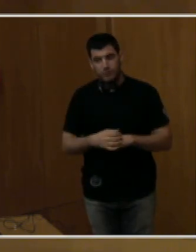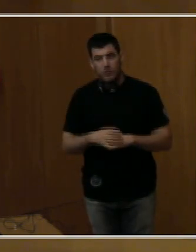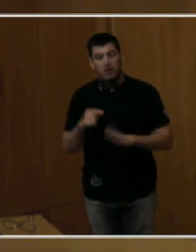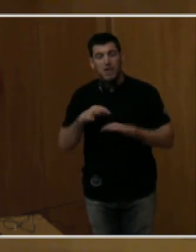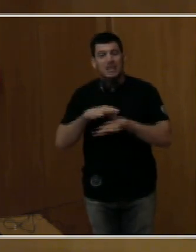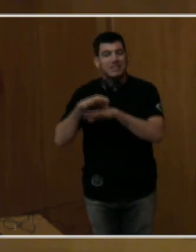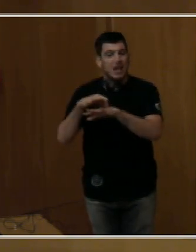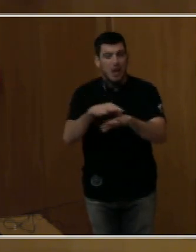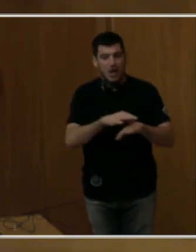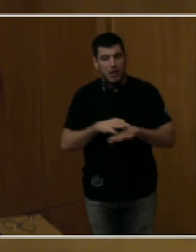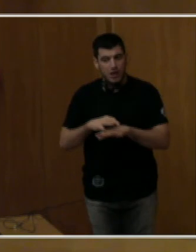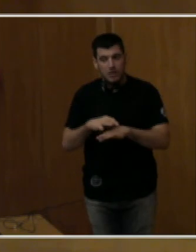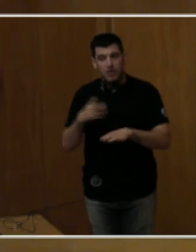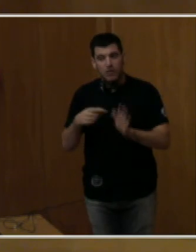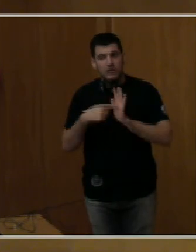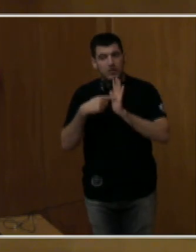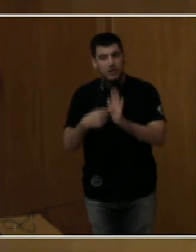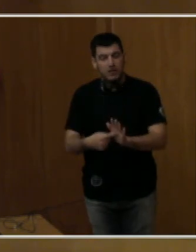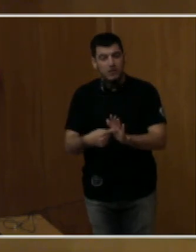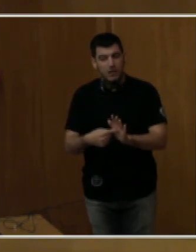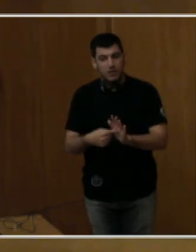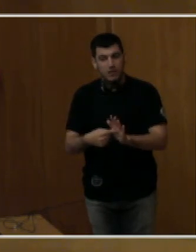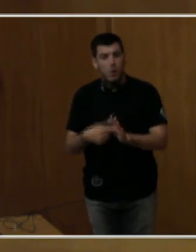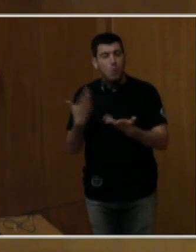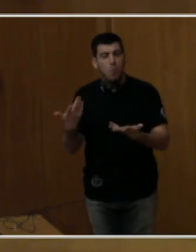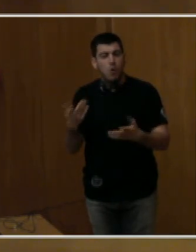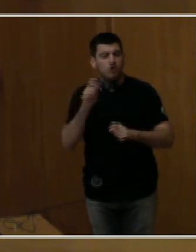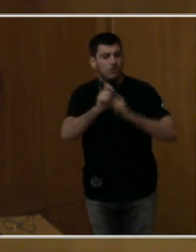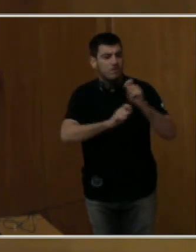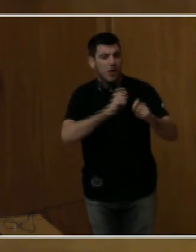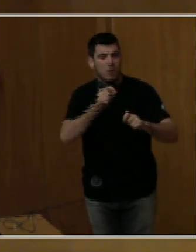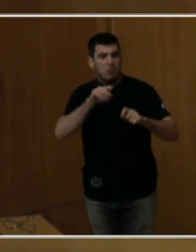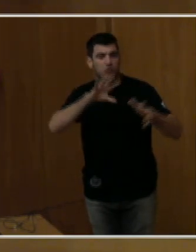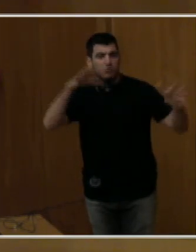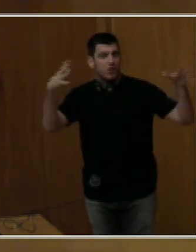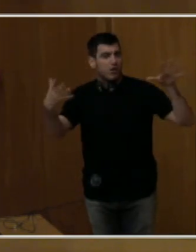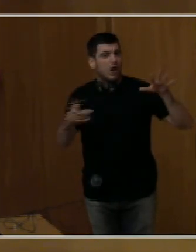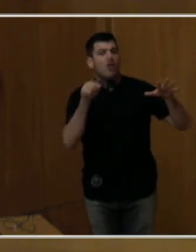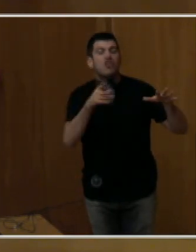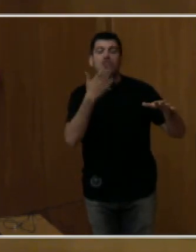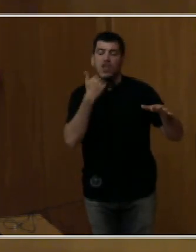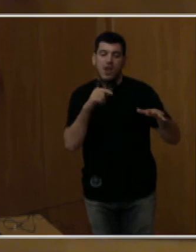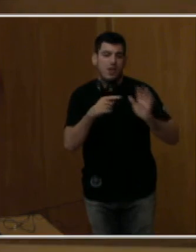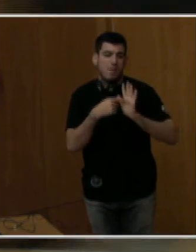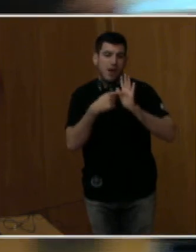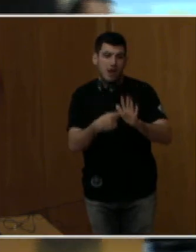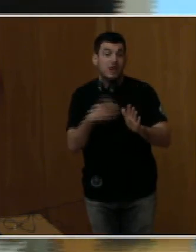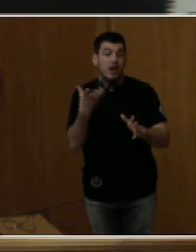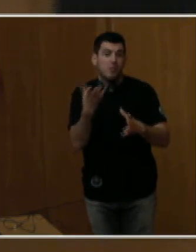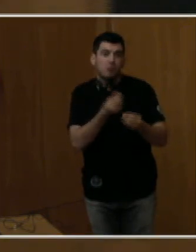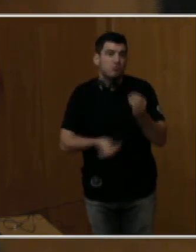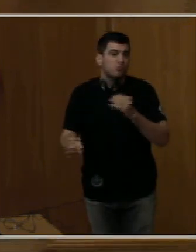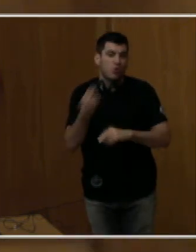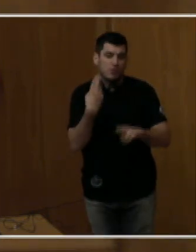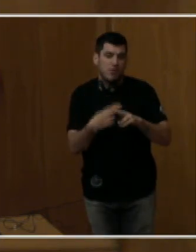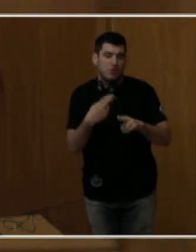ξενάγηση του χώρου, να σας δείξει πώς δουλεύει και πώς είναι στημένο το Πλανητάριο. Δεν έχει παράσταση, αλλά έχει κάτι πολύ πιο σημαντικό, να δείτε ακριβώς